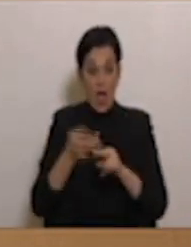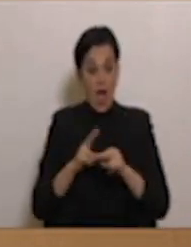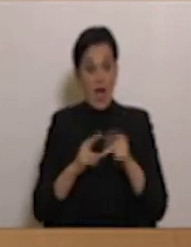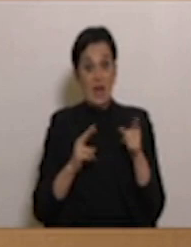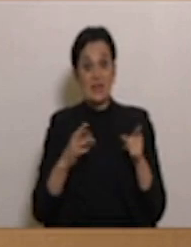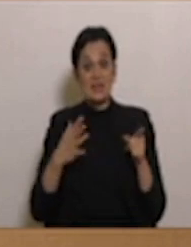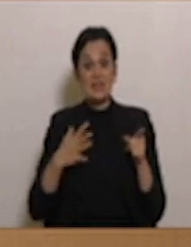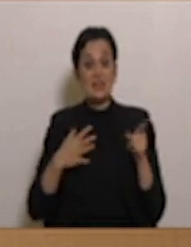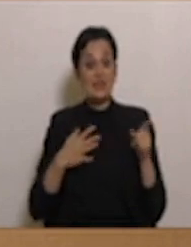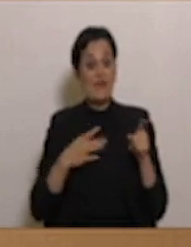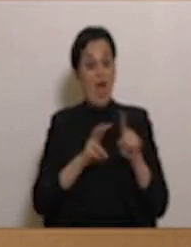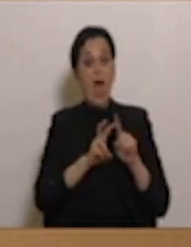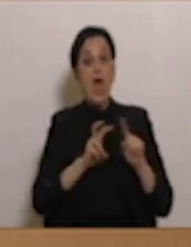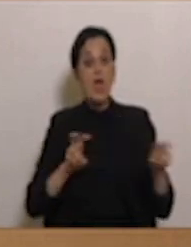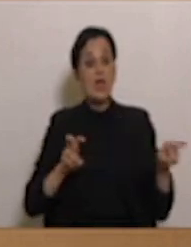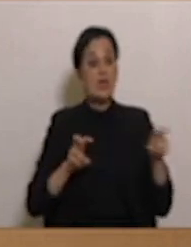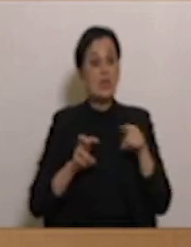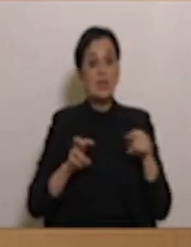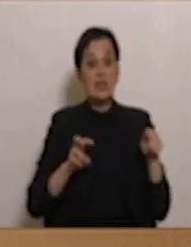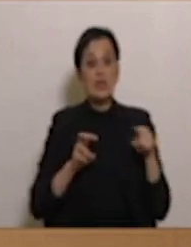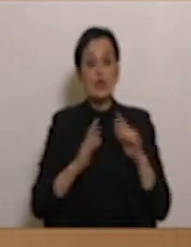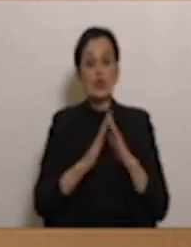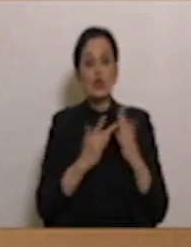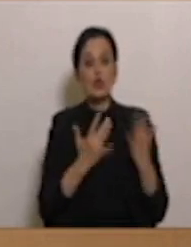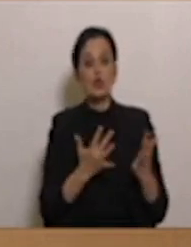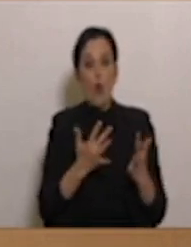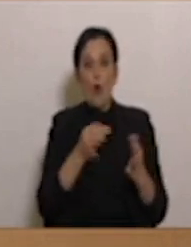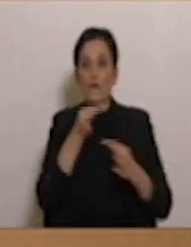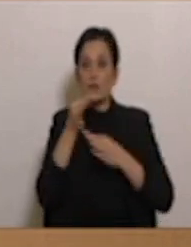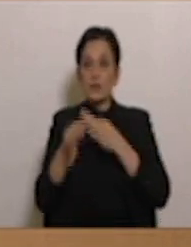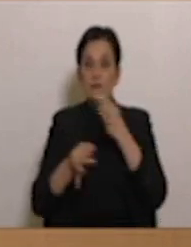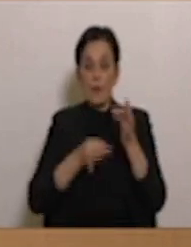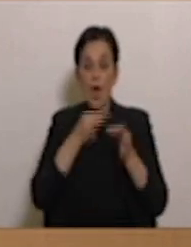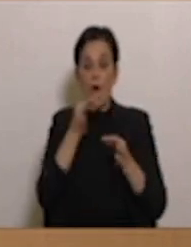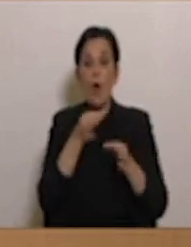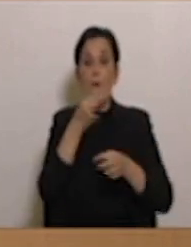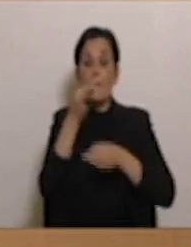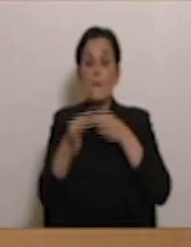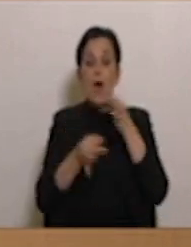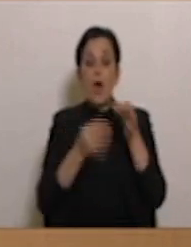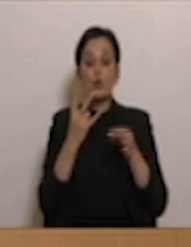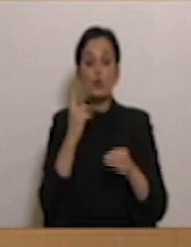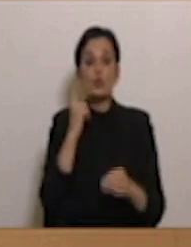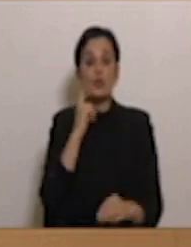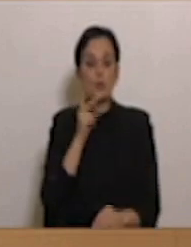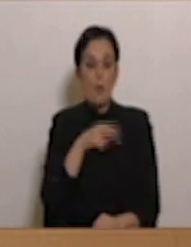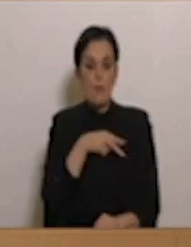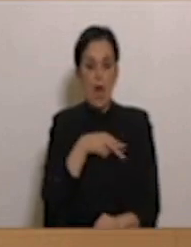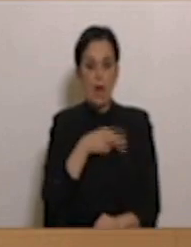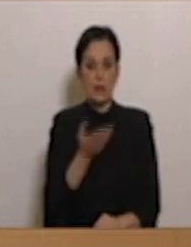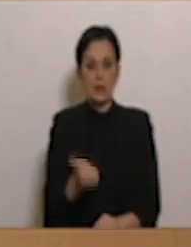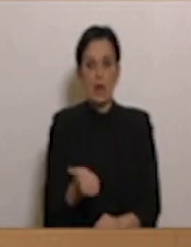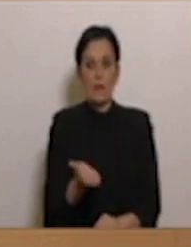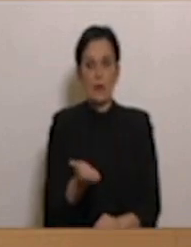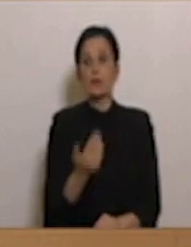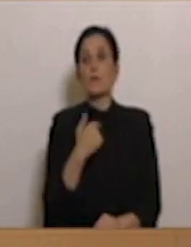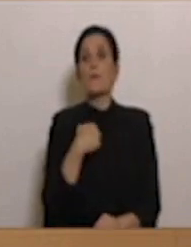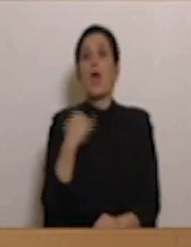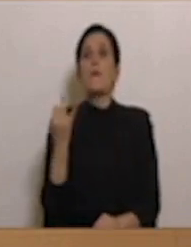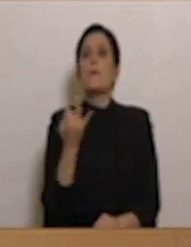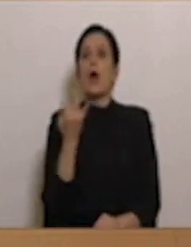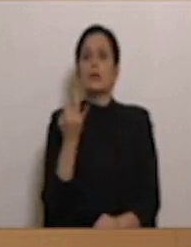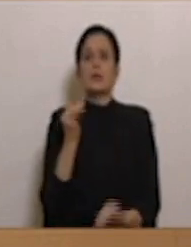აქროს ხედავთ, ითხოვს პასუხს. Da es pasukhebi unda ismodes parlamentshi. Me maintereseps sad